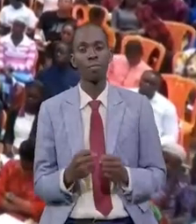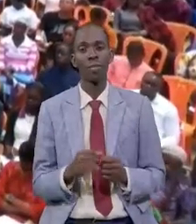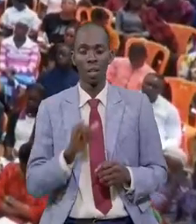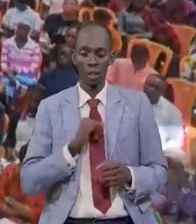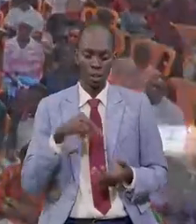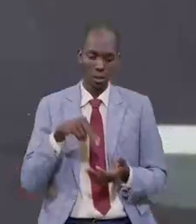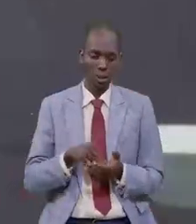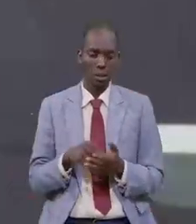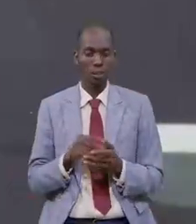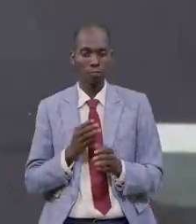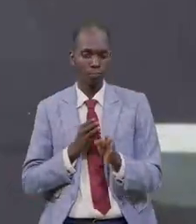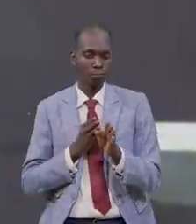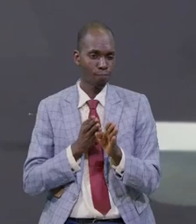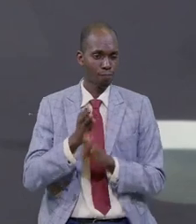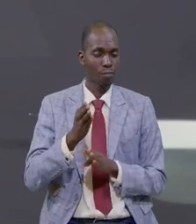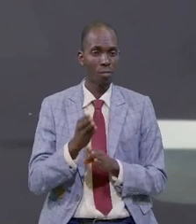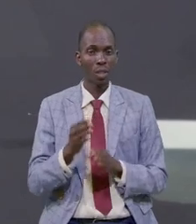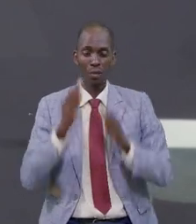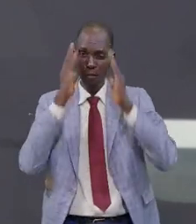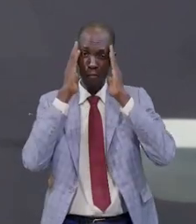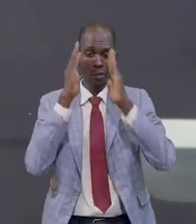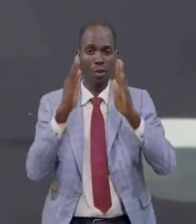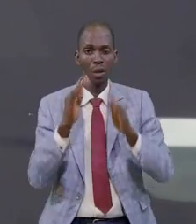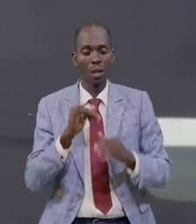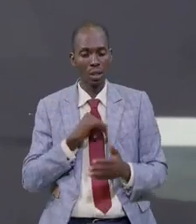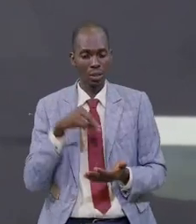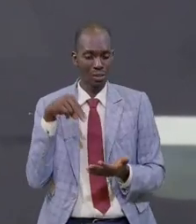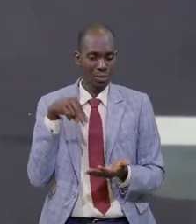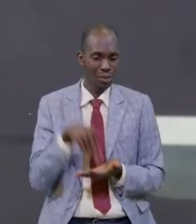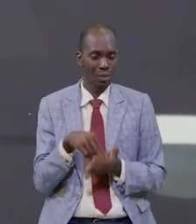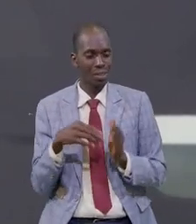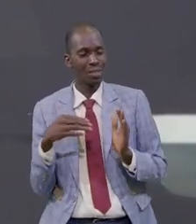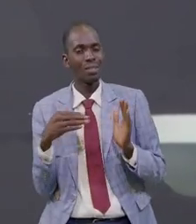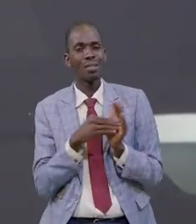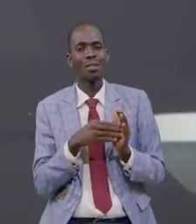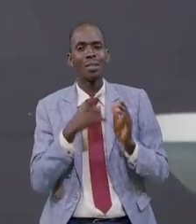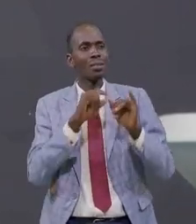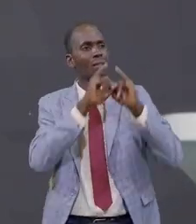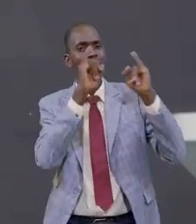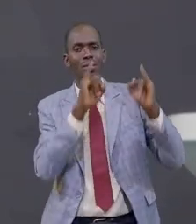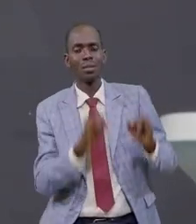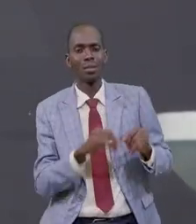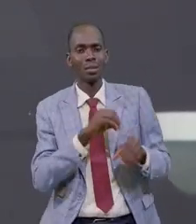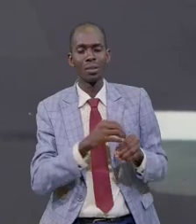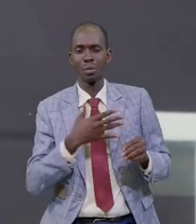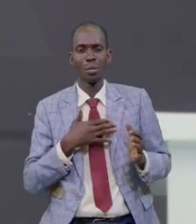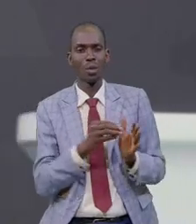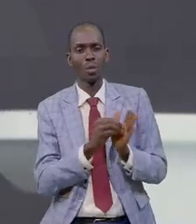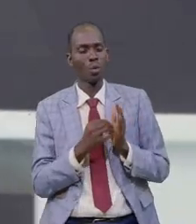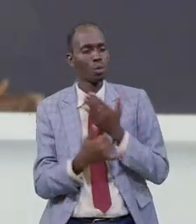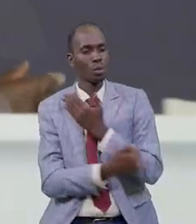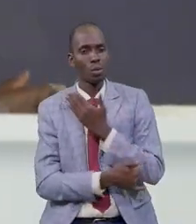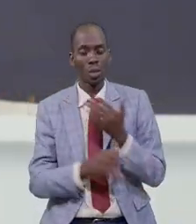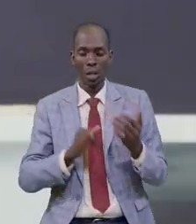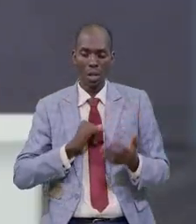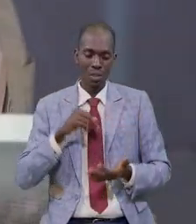tiens droit je tiens contre les idoles de mon pays tu vais